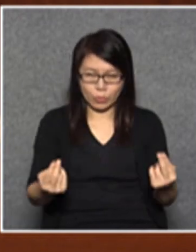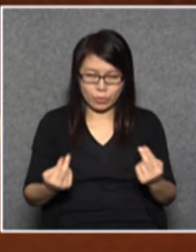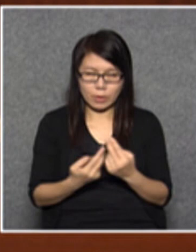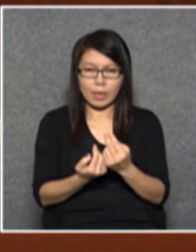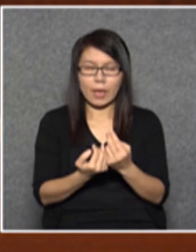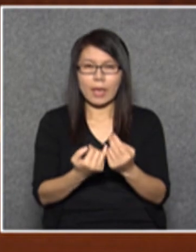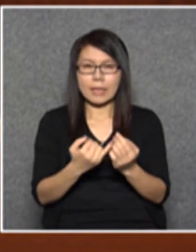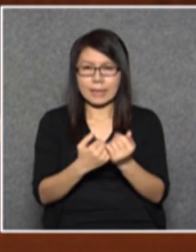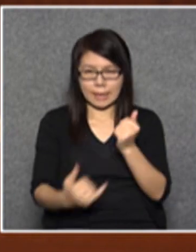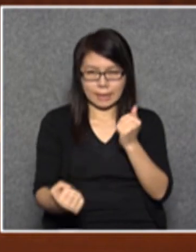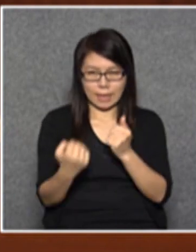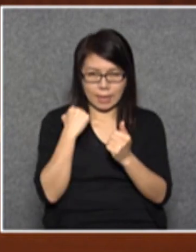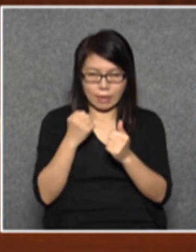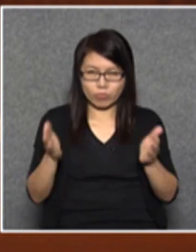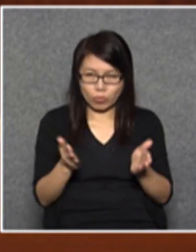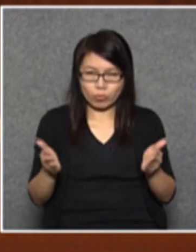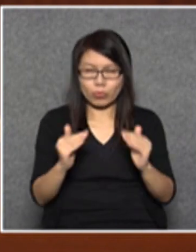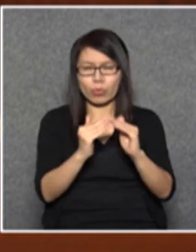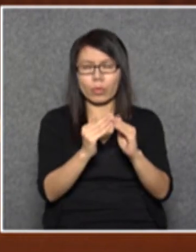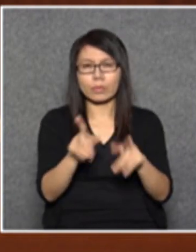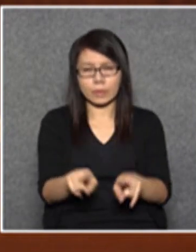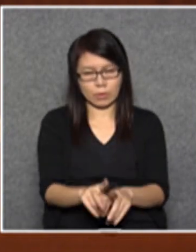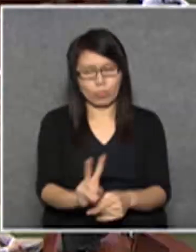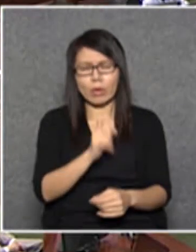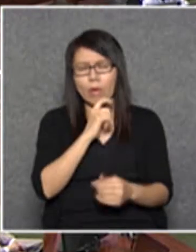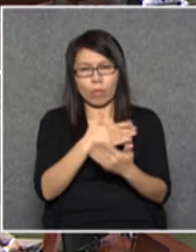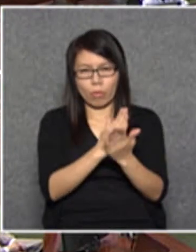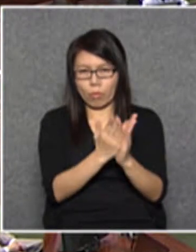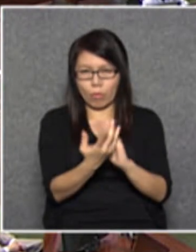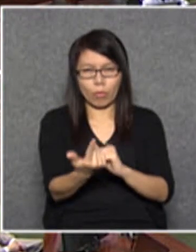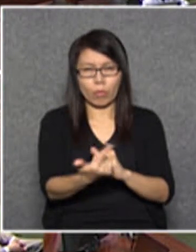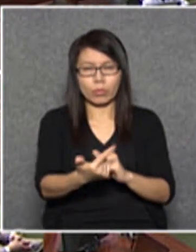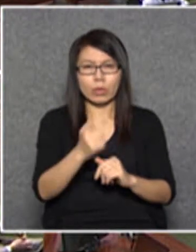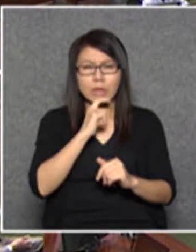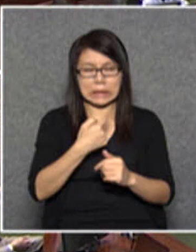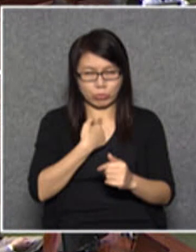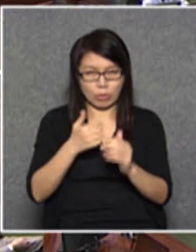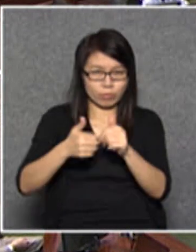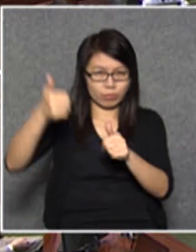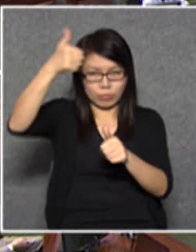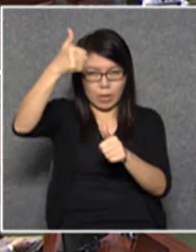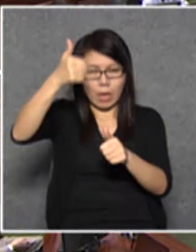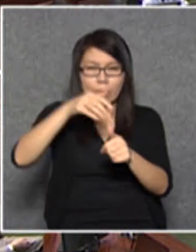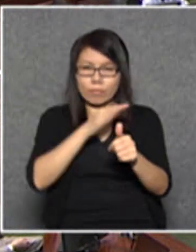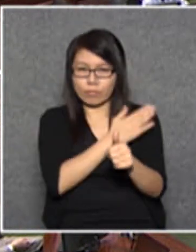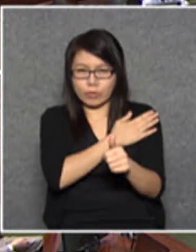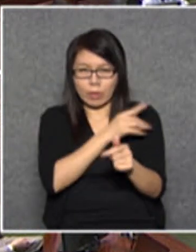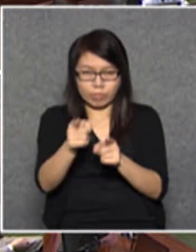進局係一個，我哋應科局係一個等等，但係上面咧需要人統籌佢哋嘅工作。咁因